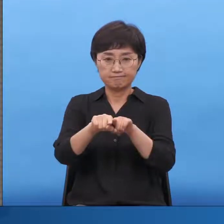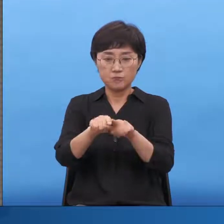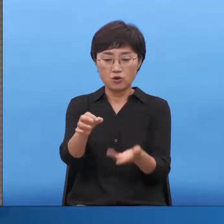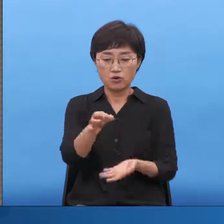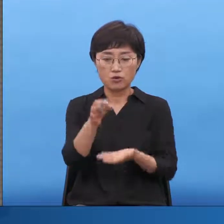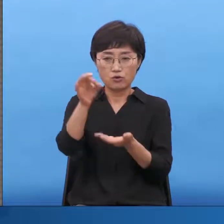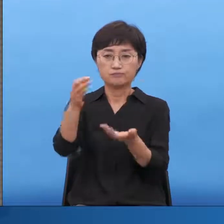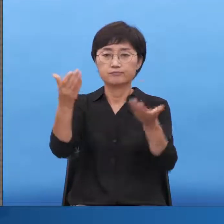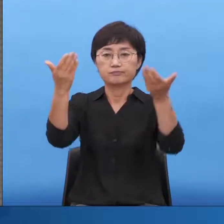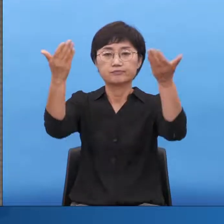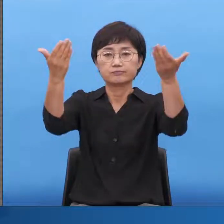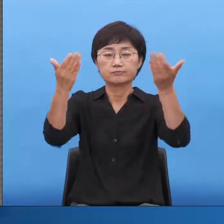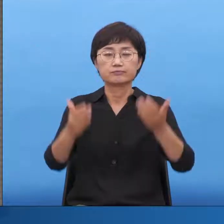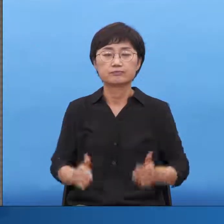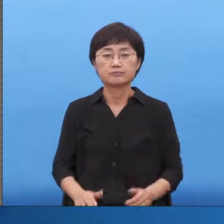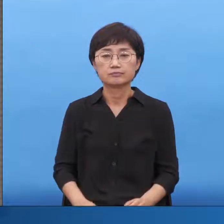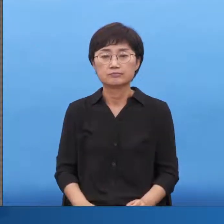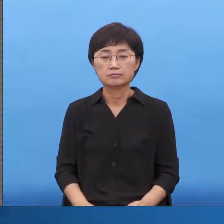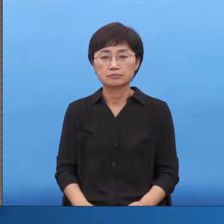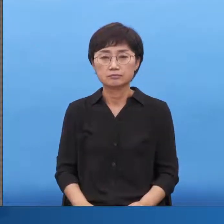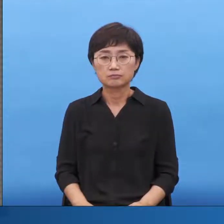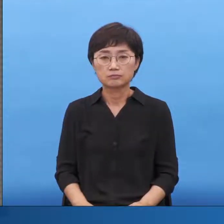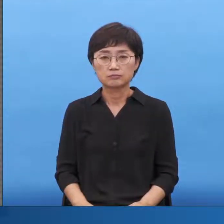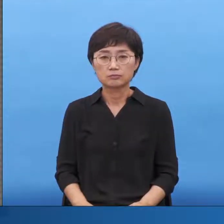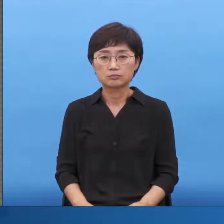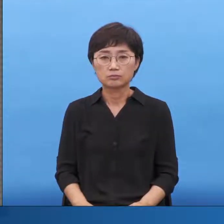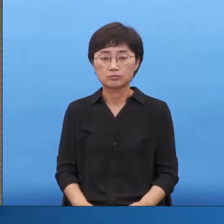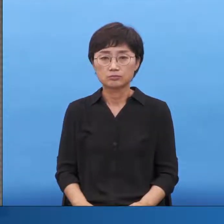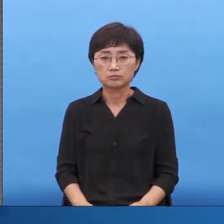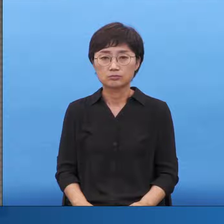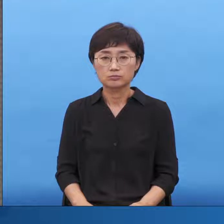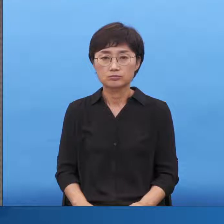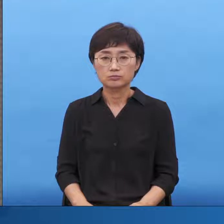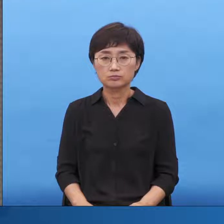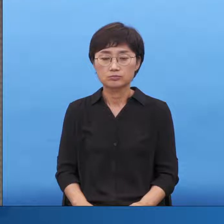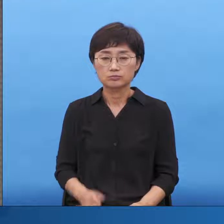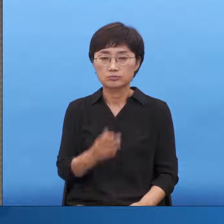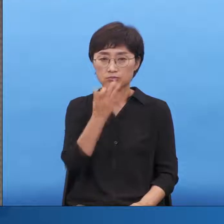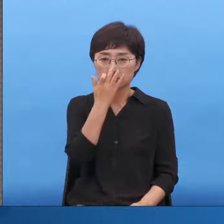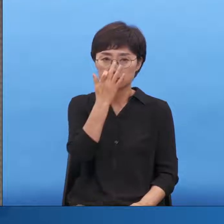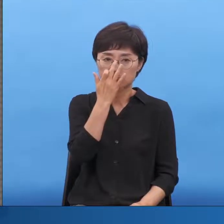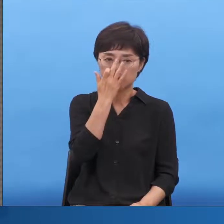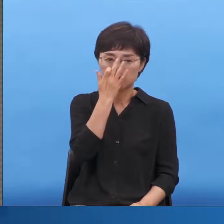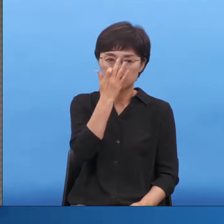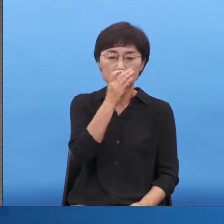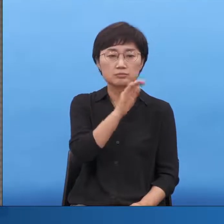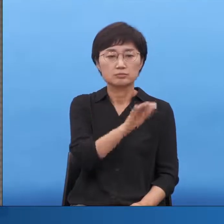드리겠습니다. 창자매 516首 바 준비하도 리우 신게 신.